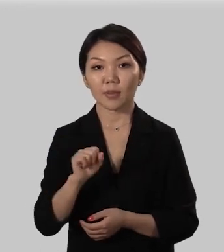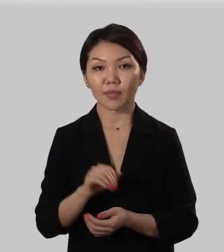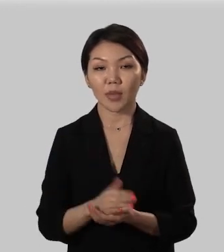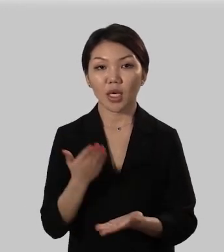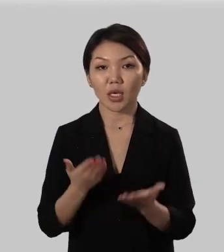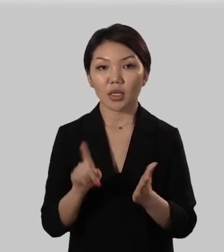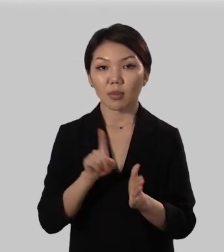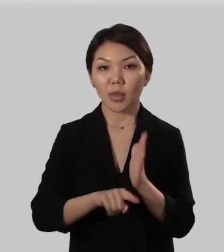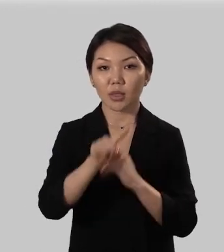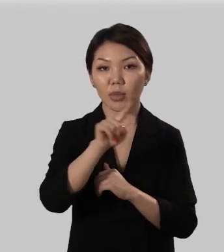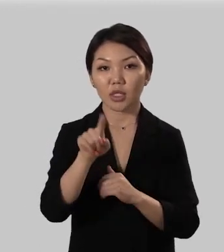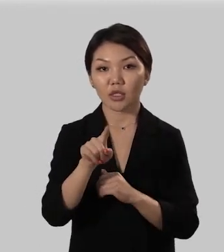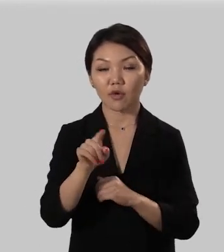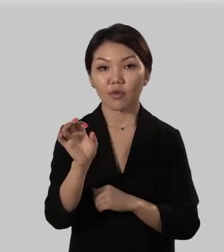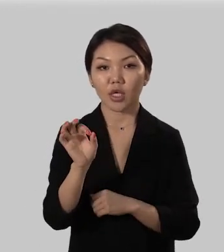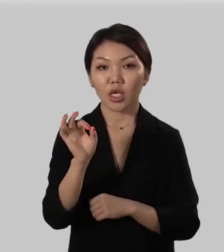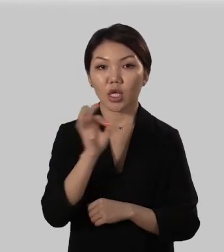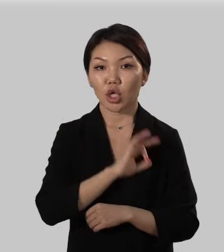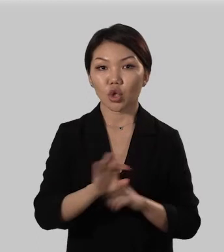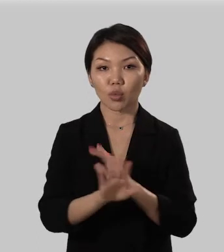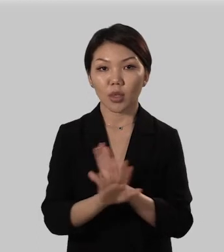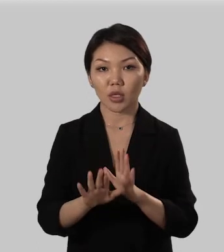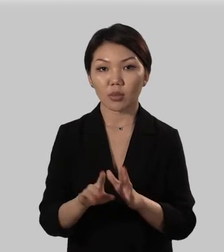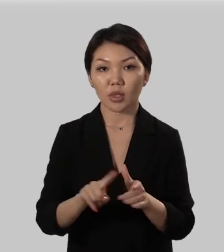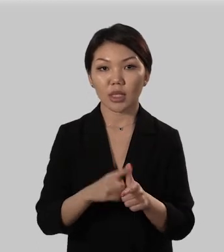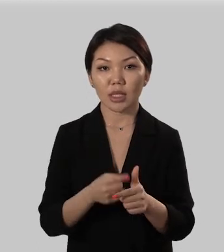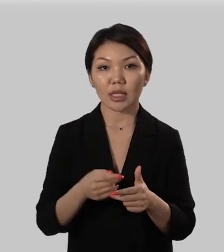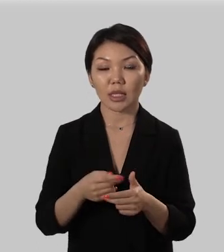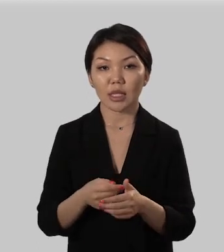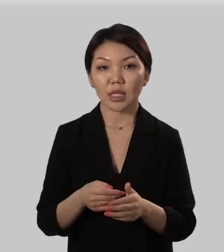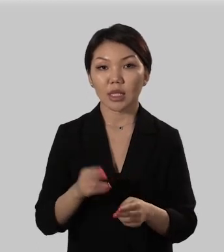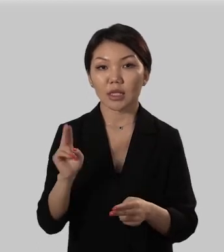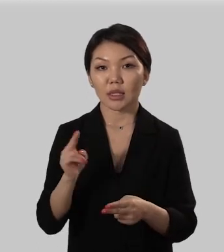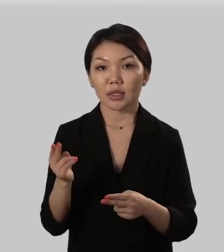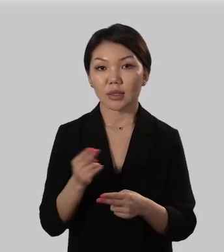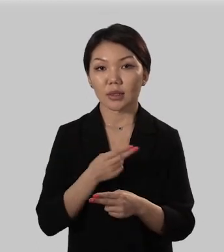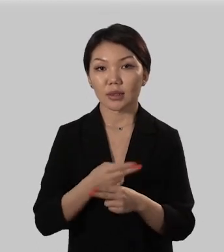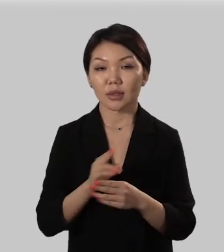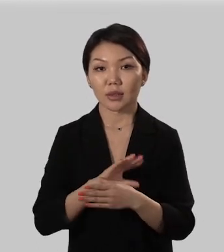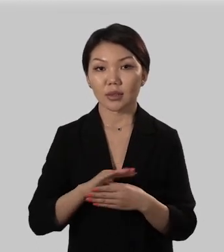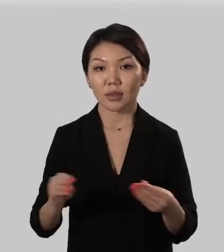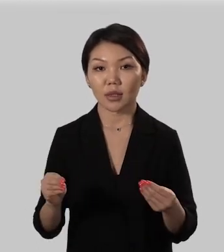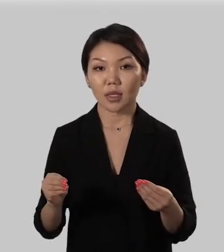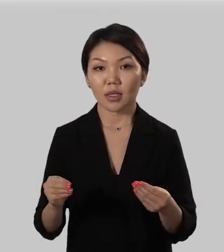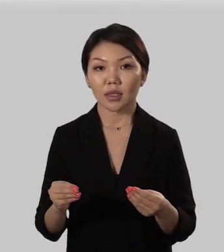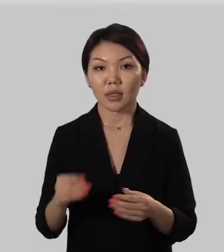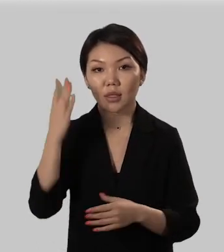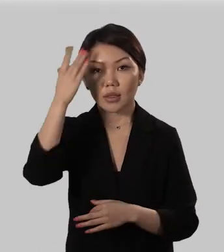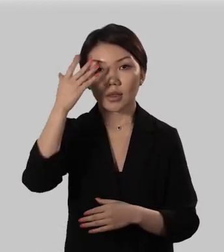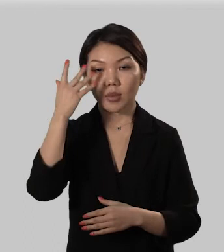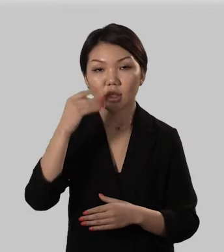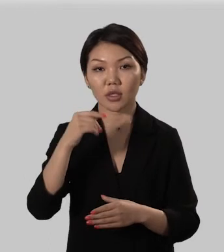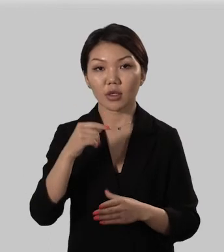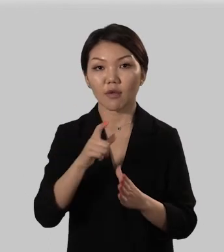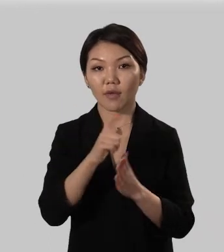употребляются или теряют смысл в контексте взаперти спозаранку в